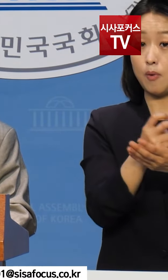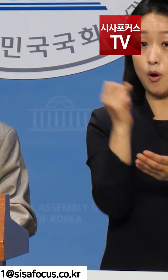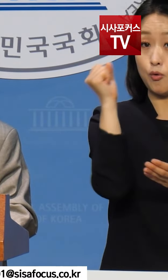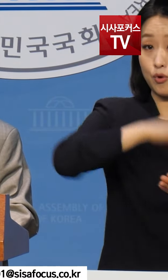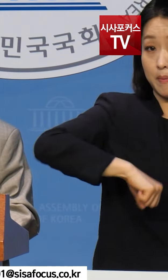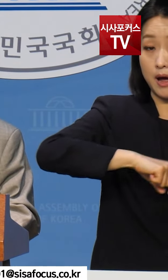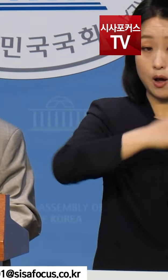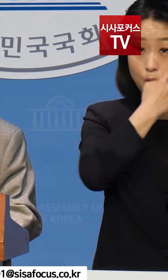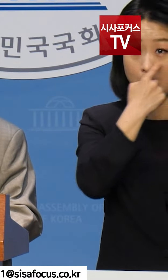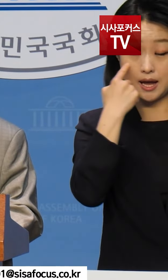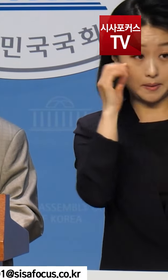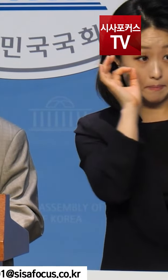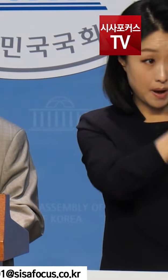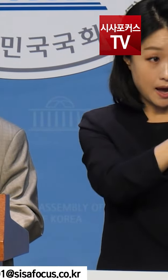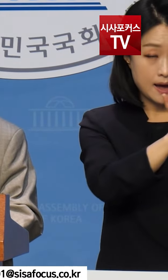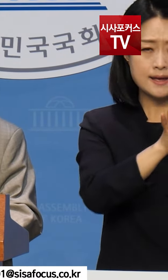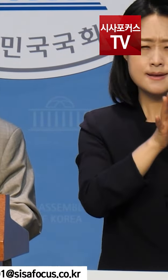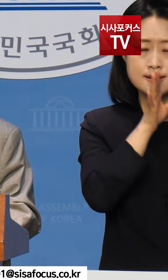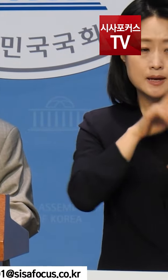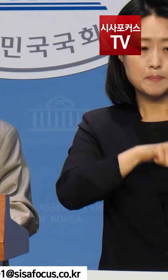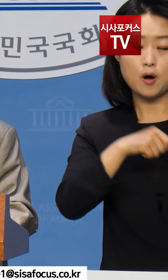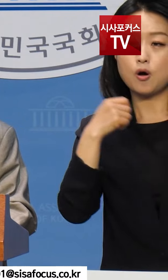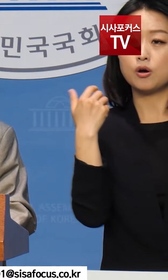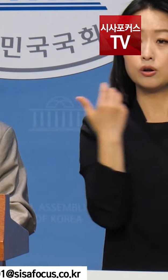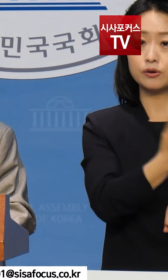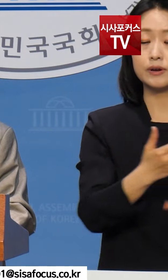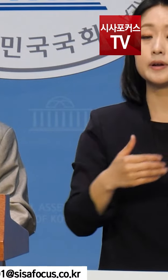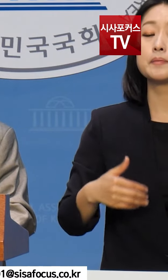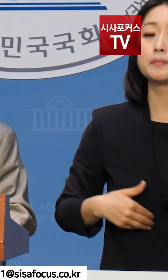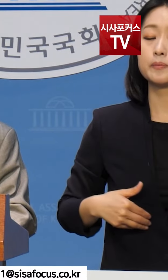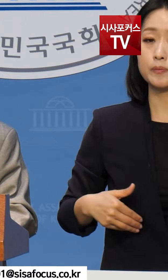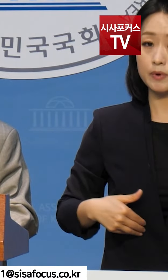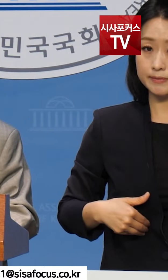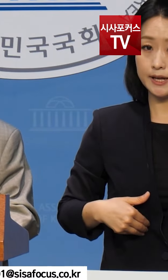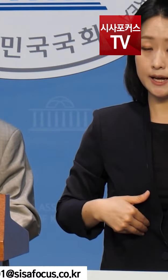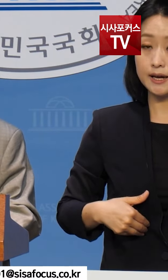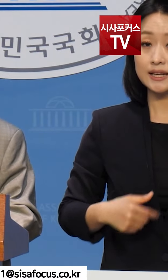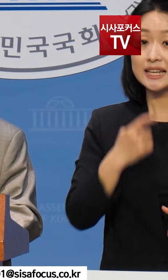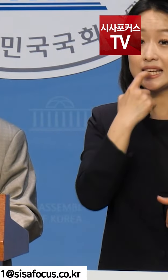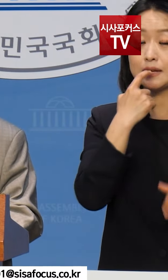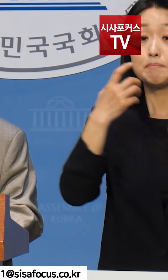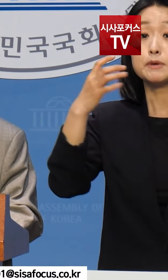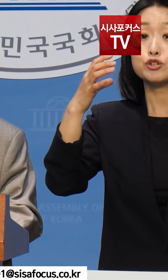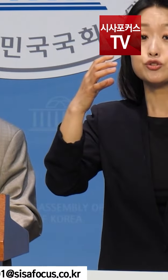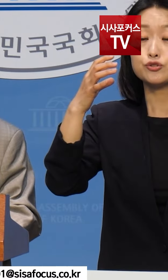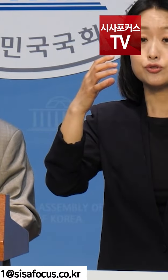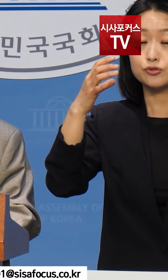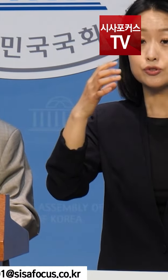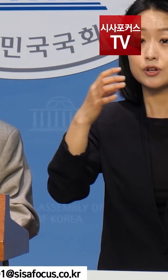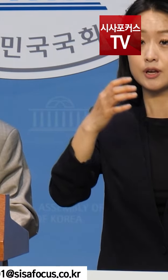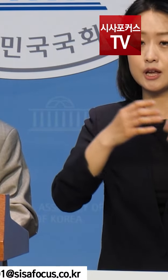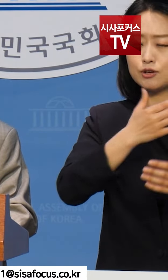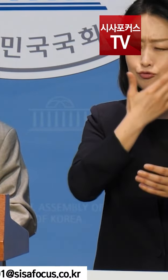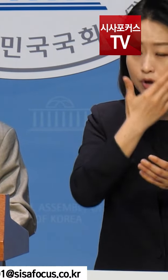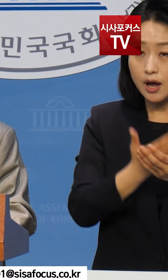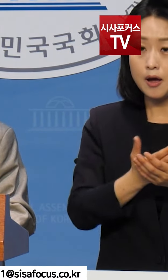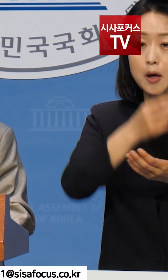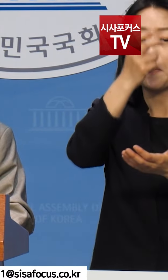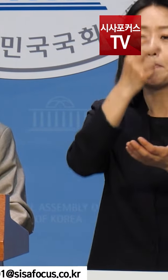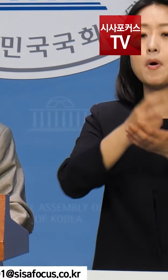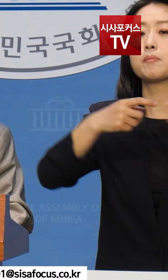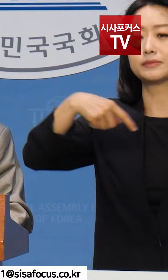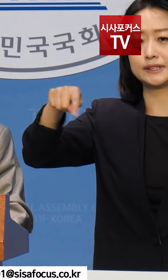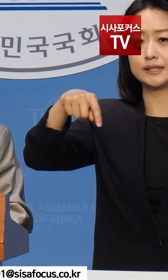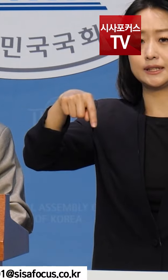사실이 확인되면 반드시 처벌받아야 합니다. 민주주의의 최후 보루인 법치주의가